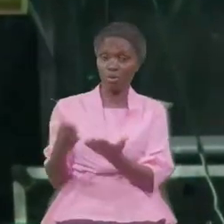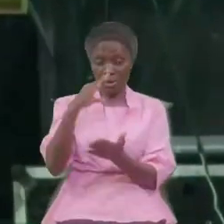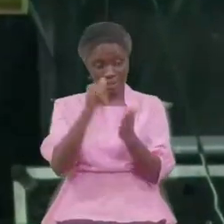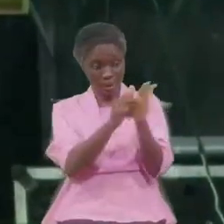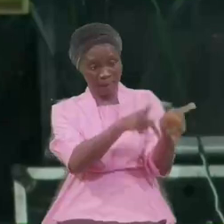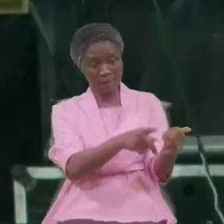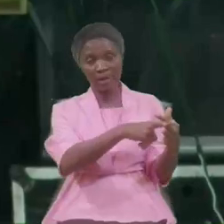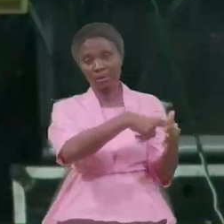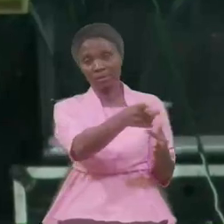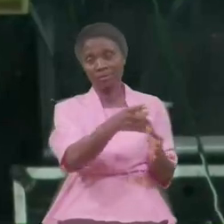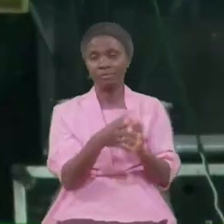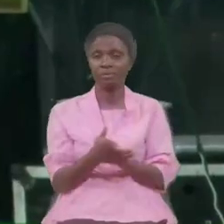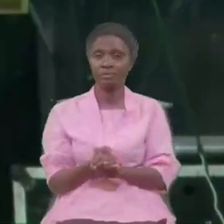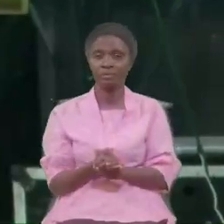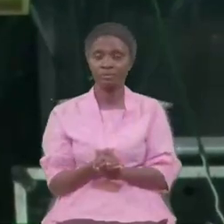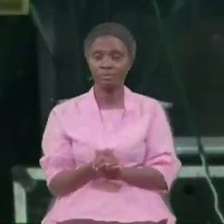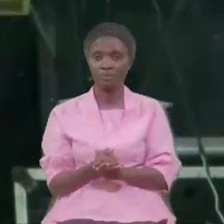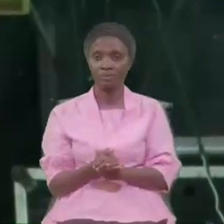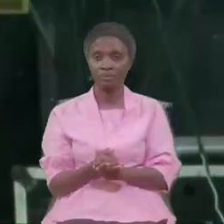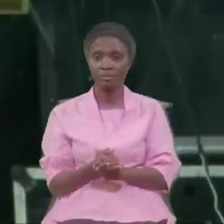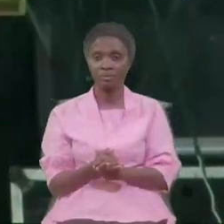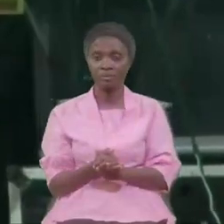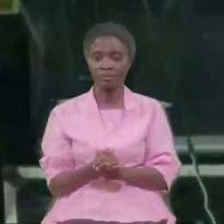Avant qu'on lui ouvre la porte, il disparaît.